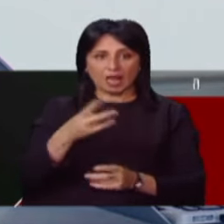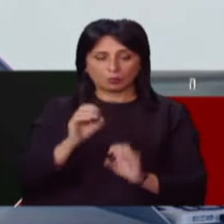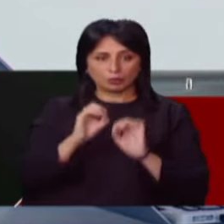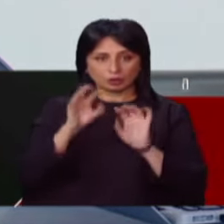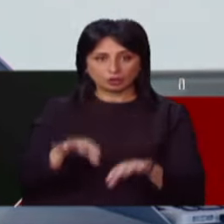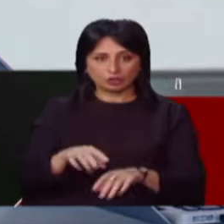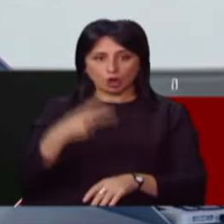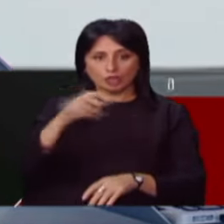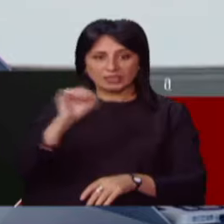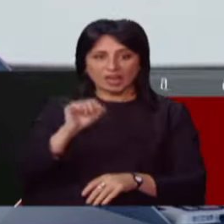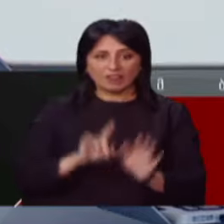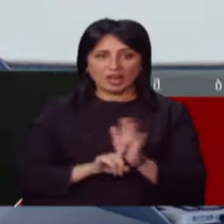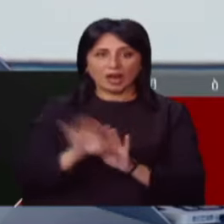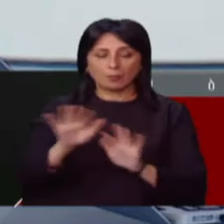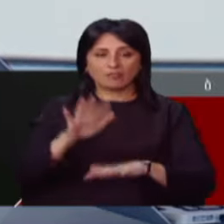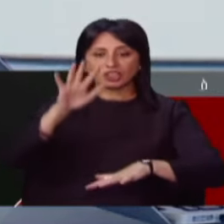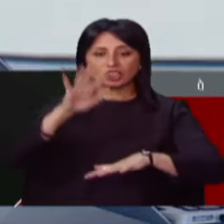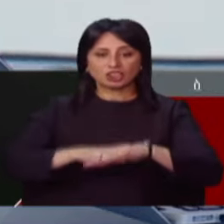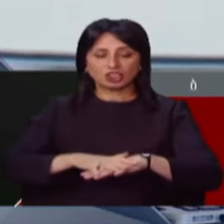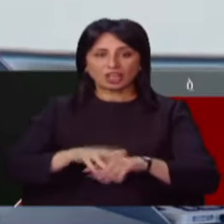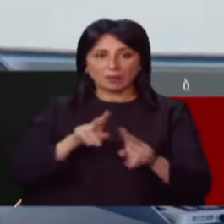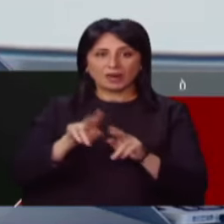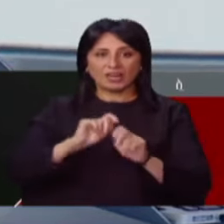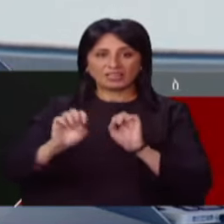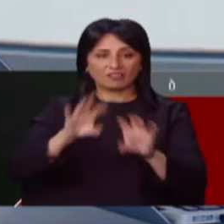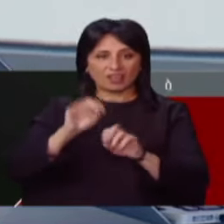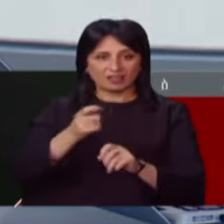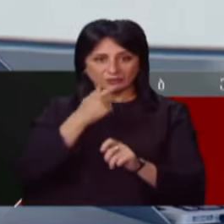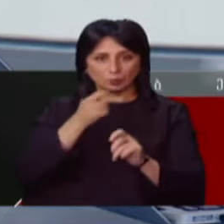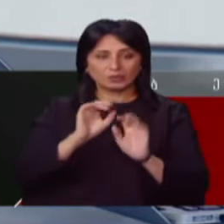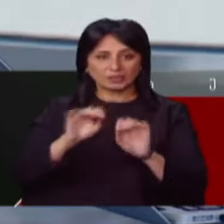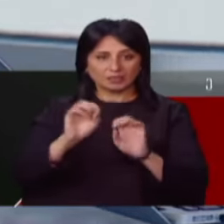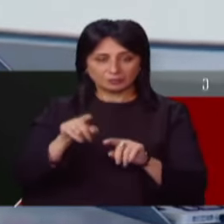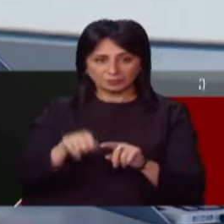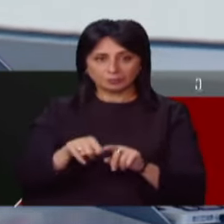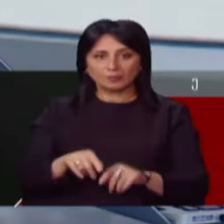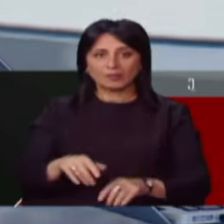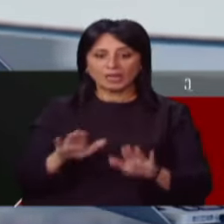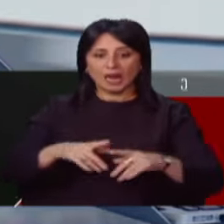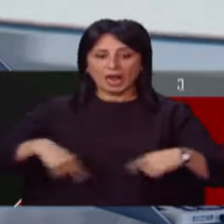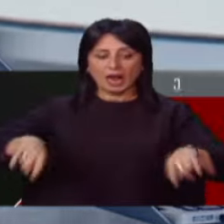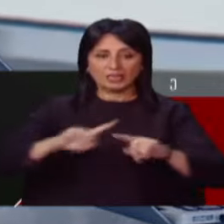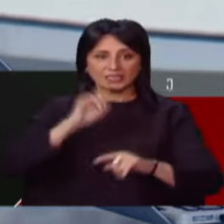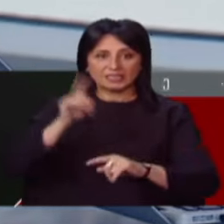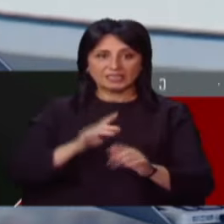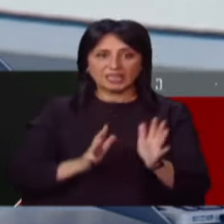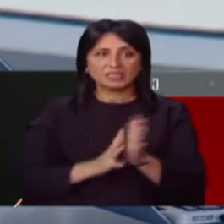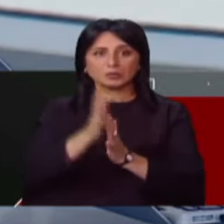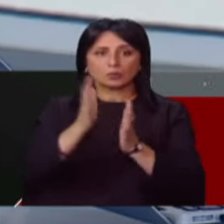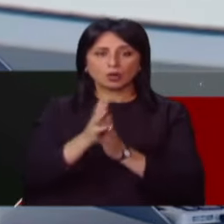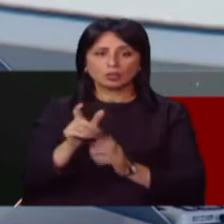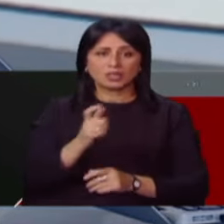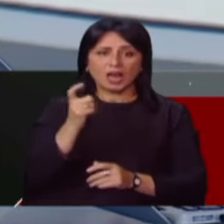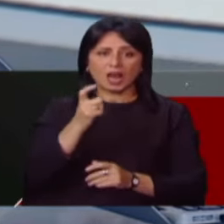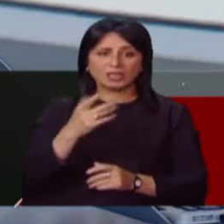ჩაიბარონ. 20 აგვისტოდან ამოქმედება შტაბი, რომელმაც რთველის ორგანიზებულად წარმართვა უნდა უზრუნველყოს. ადგილობრივები წლევანდელი მოსავლით და ყურძნის